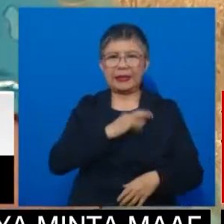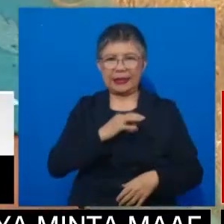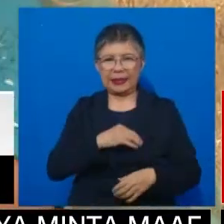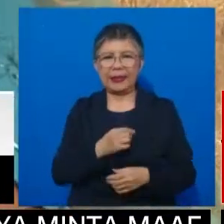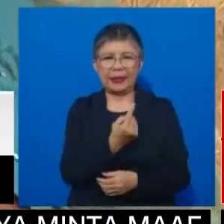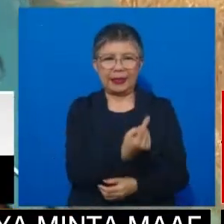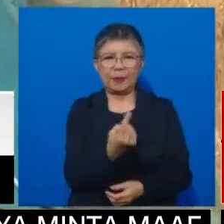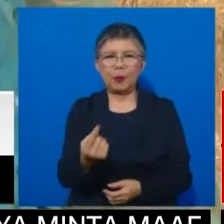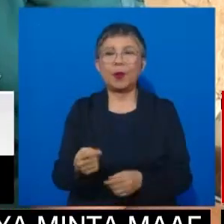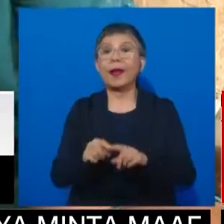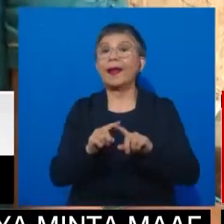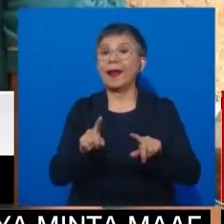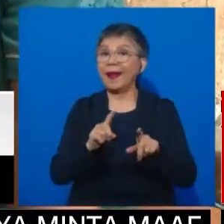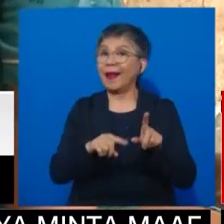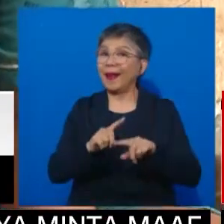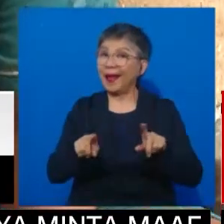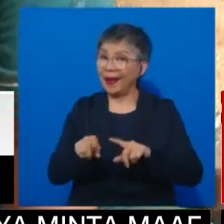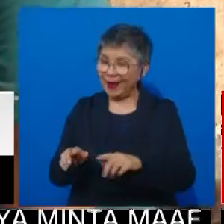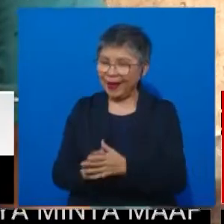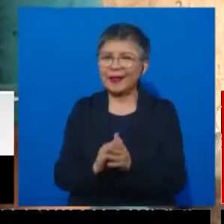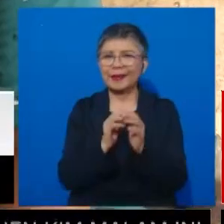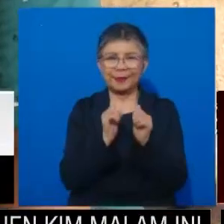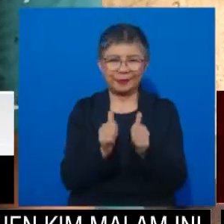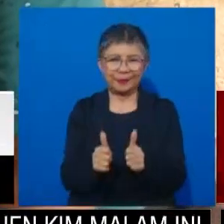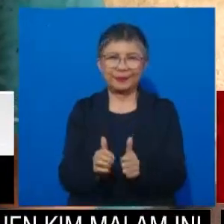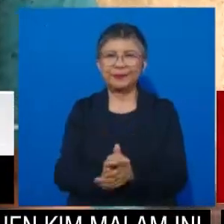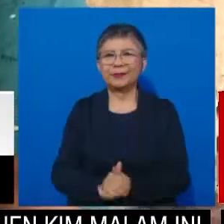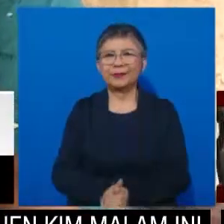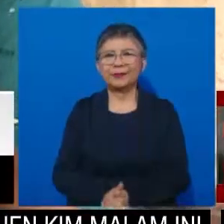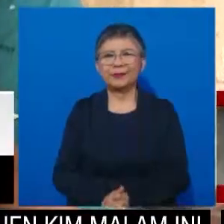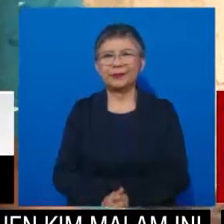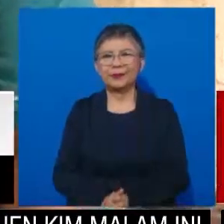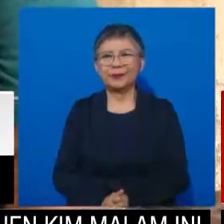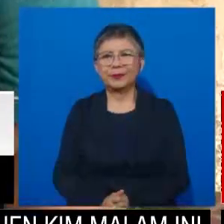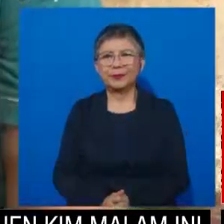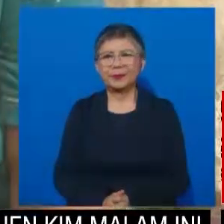umatnya. Kartika Bagus di Prasetyo, Jakarta.